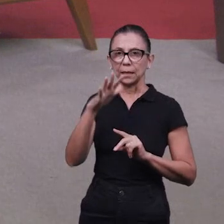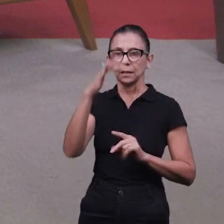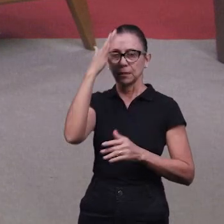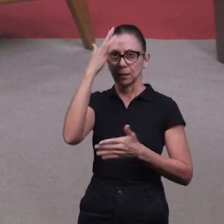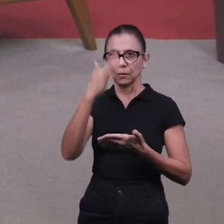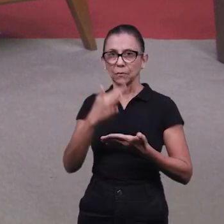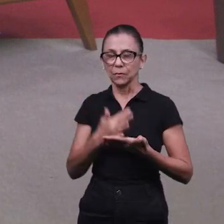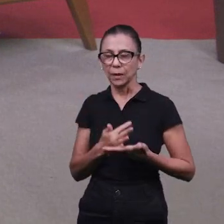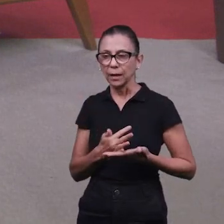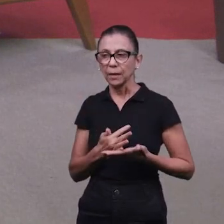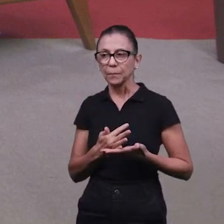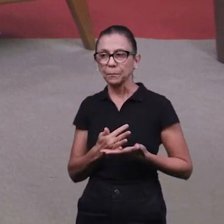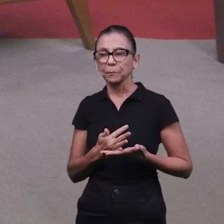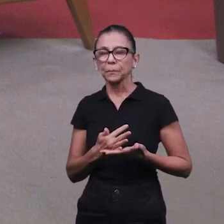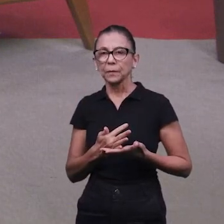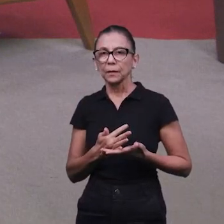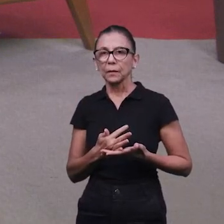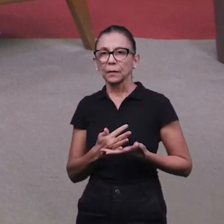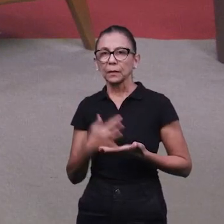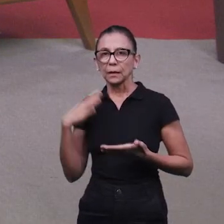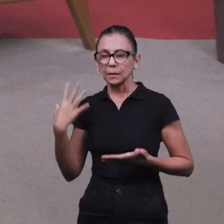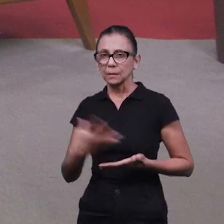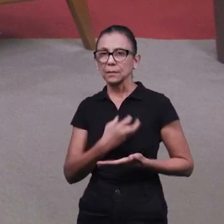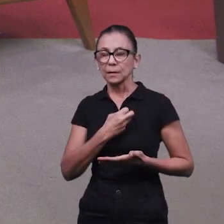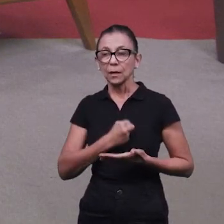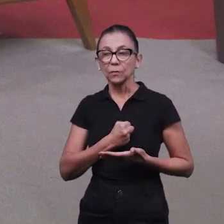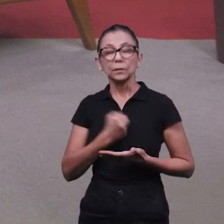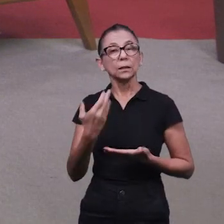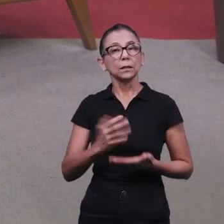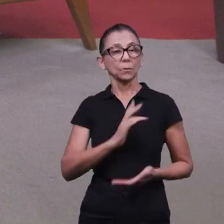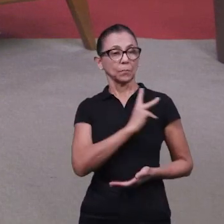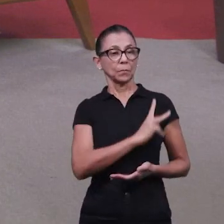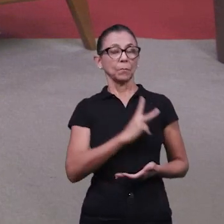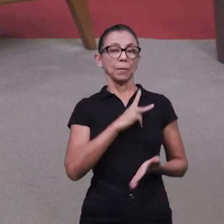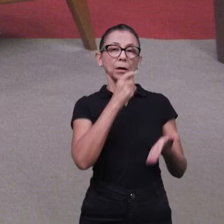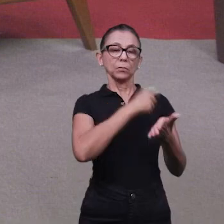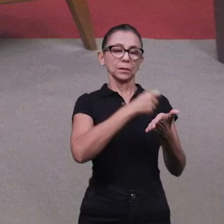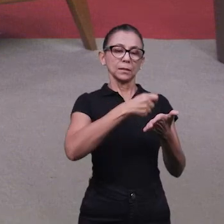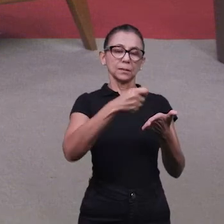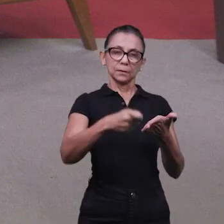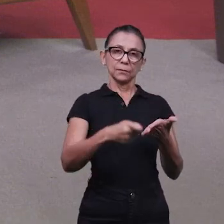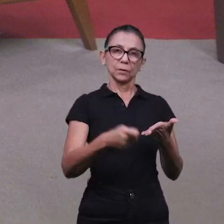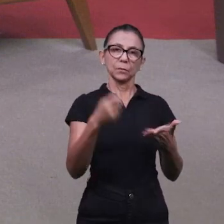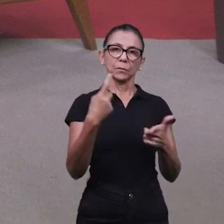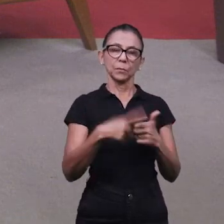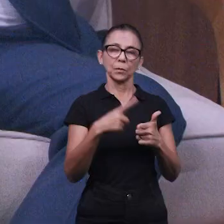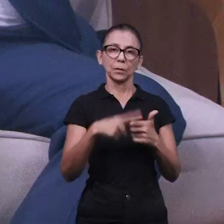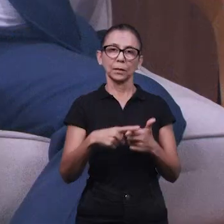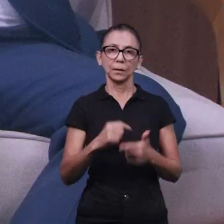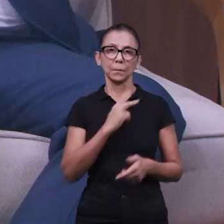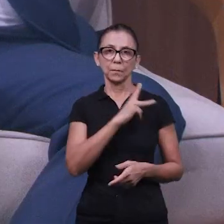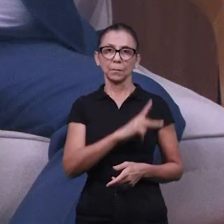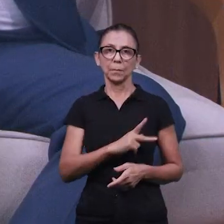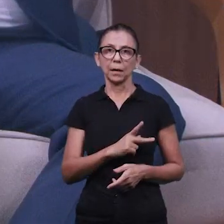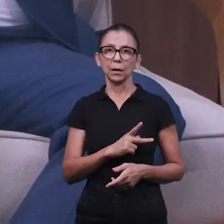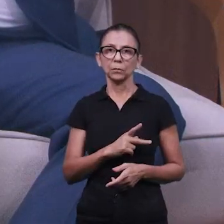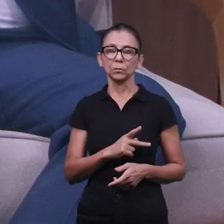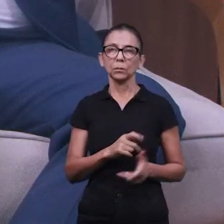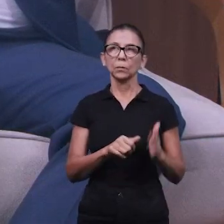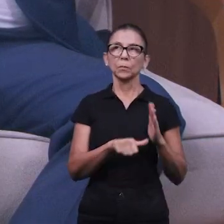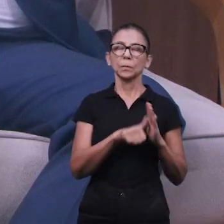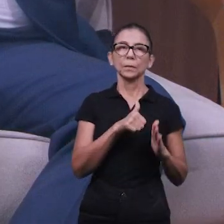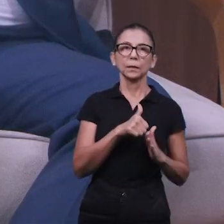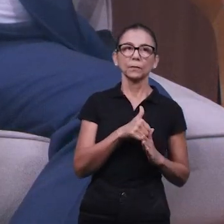été écrit par l'apôtre Paul. Et sa première expérience qu'on ait entendu la voix du Seigneur Jésus, a